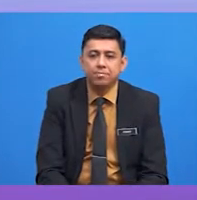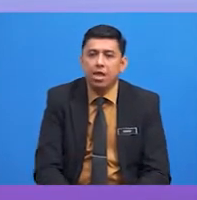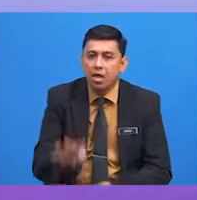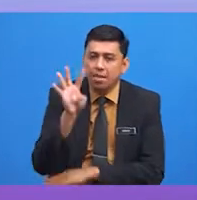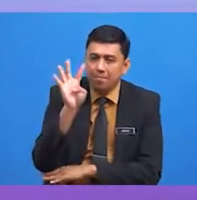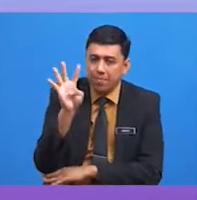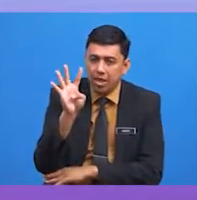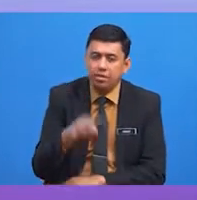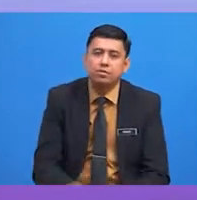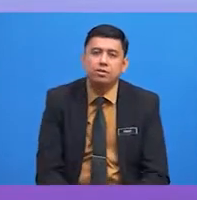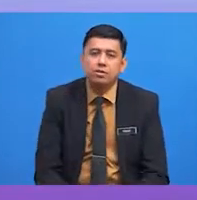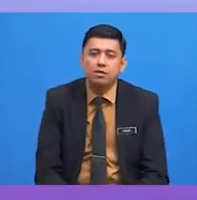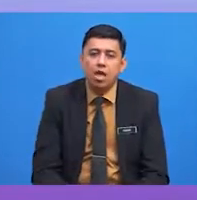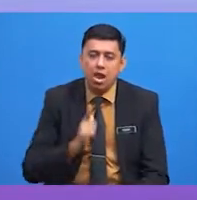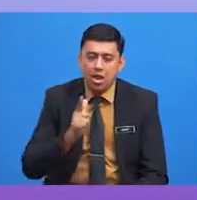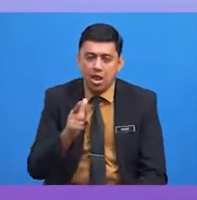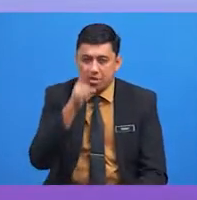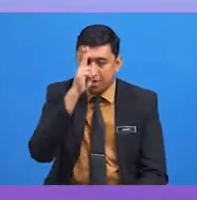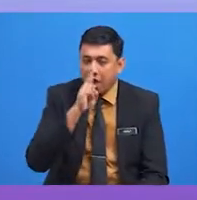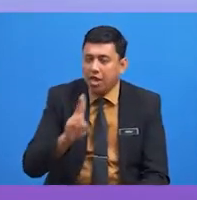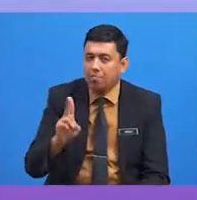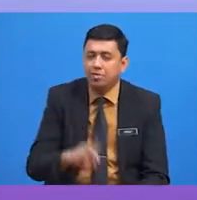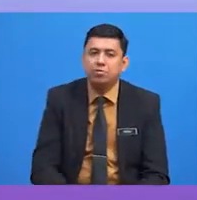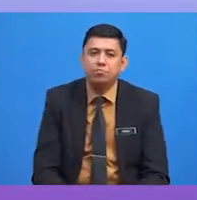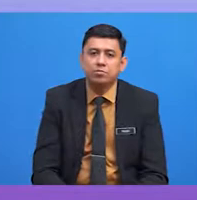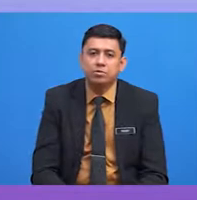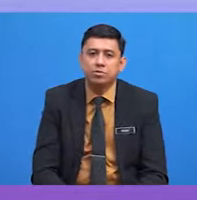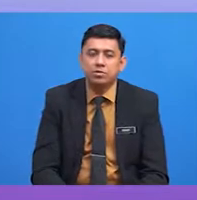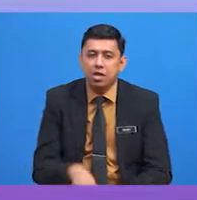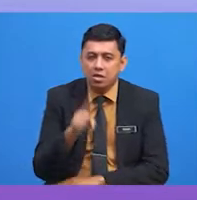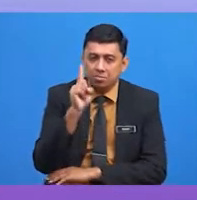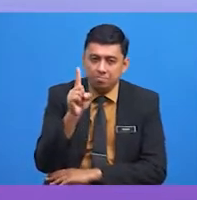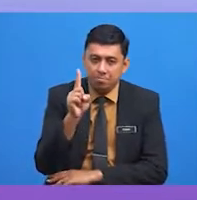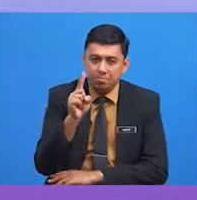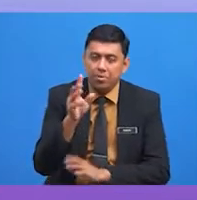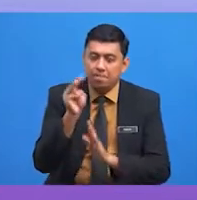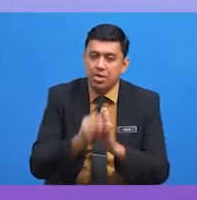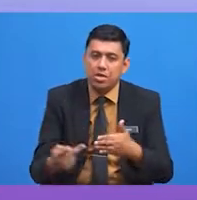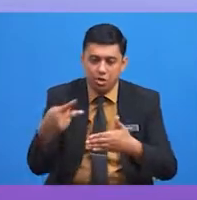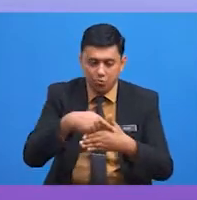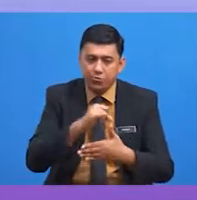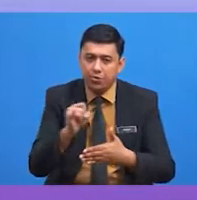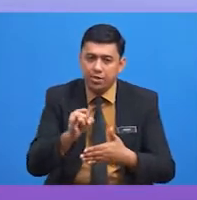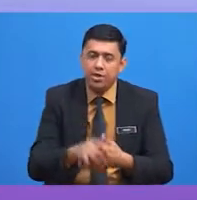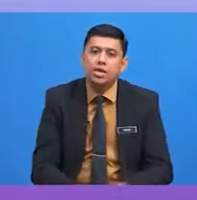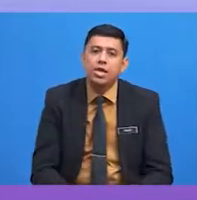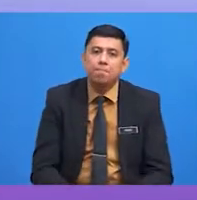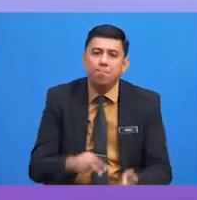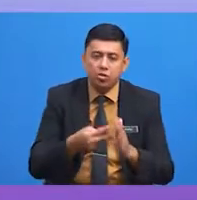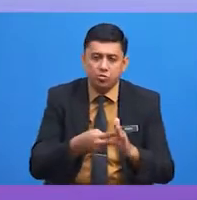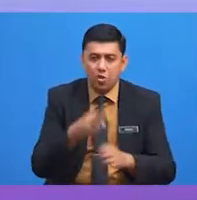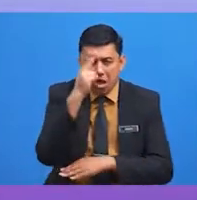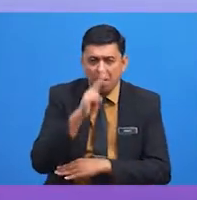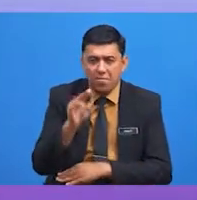4. Laras agama. 1. Mengandungi istilah agama